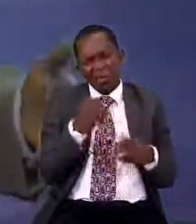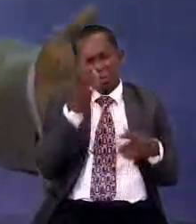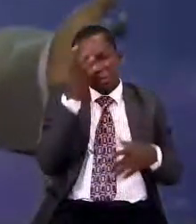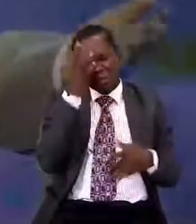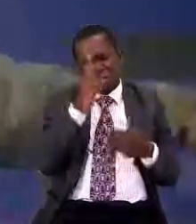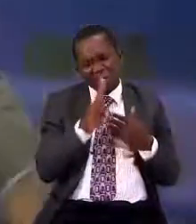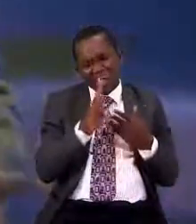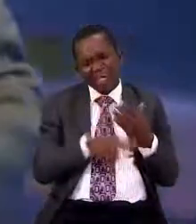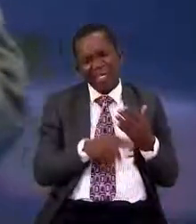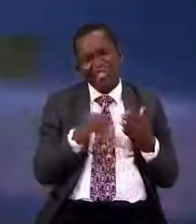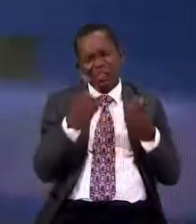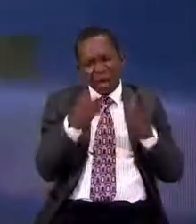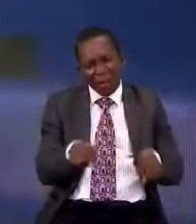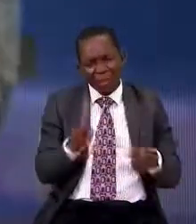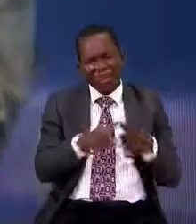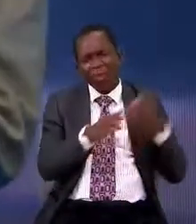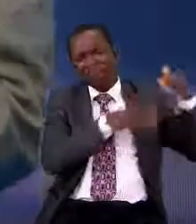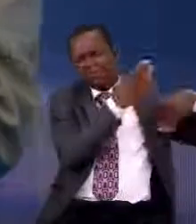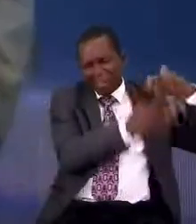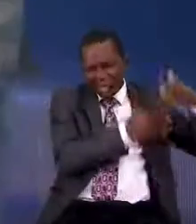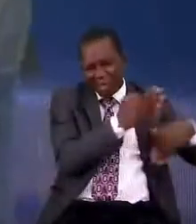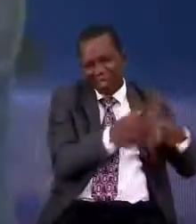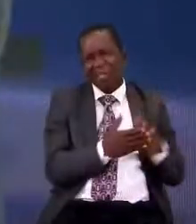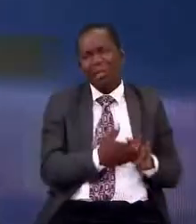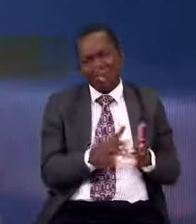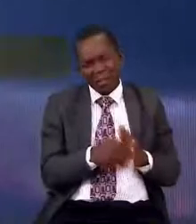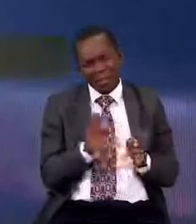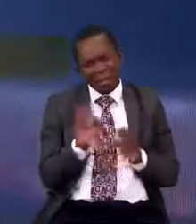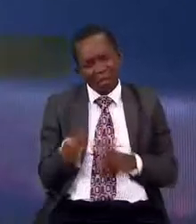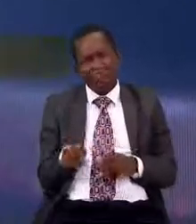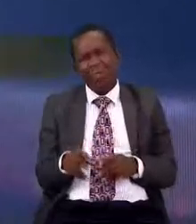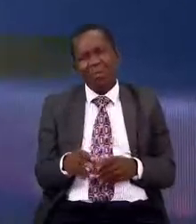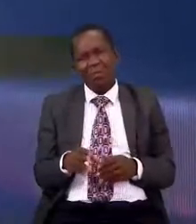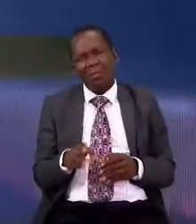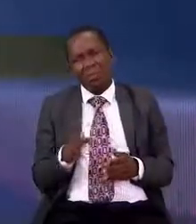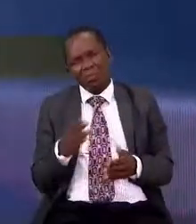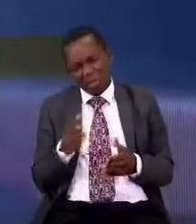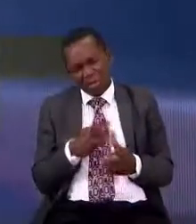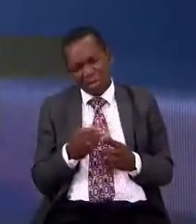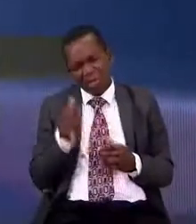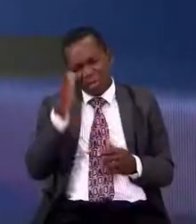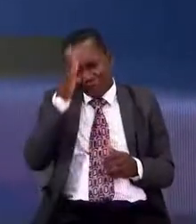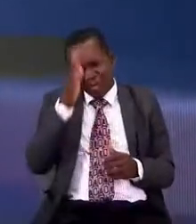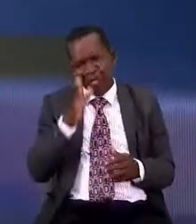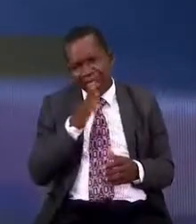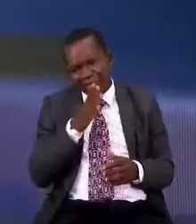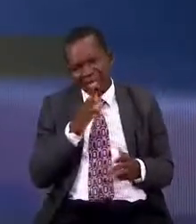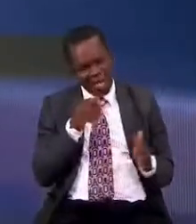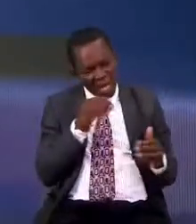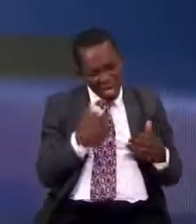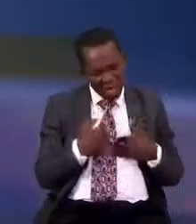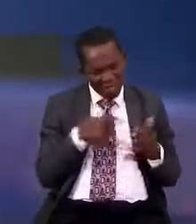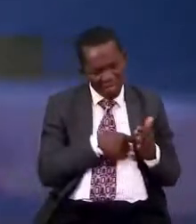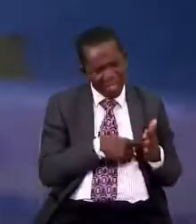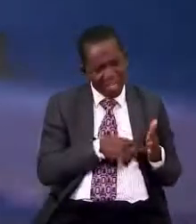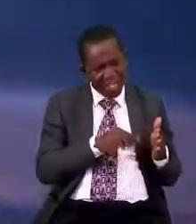si tu dis que le cancer, je dis que oh, d'accord, je dis que oui, que mon père a telle maladie. Et ton grand-père, avant de